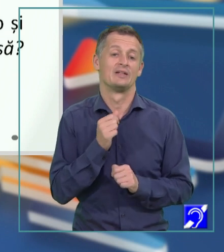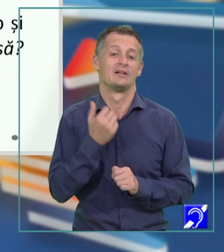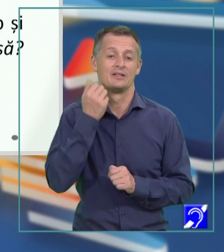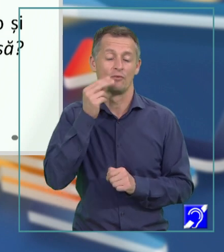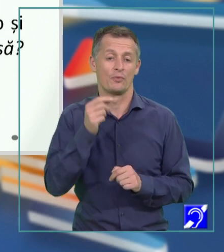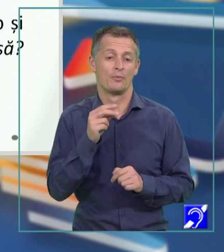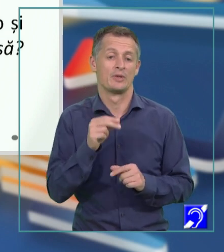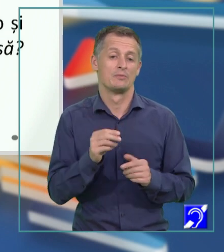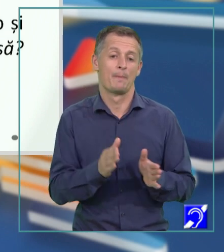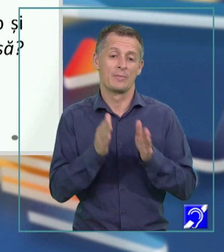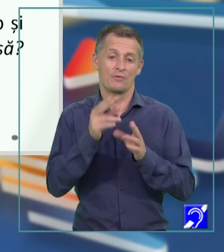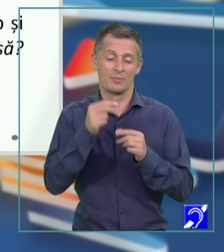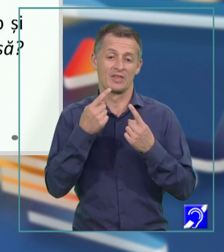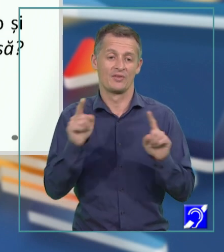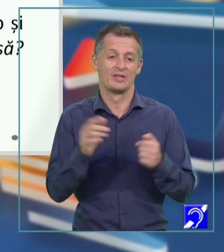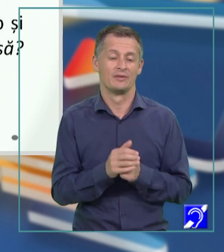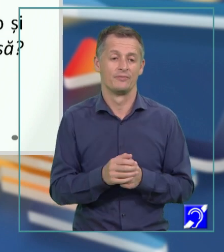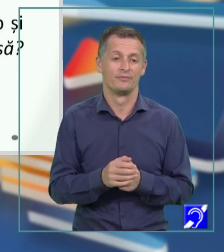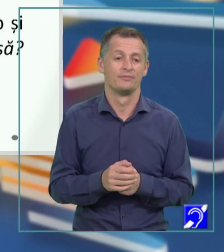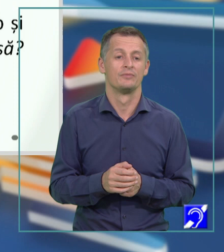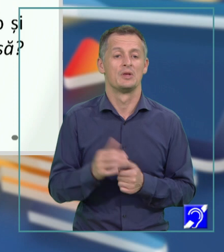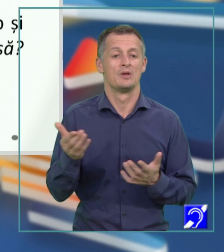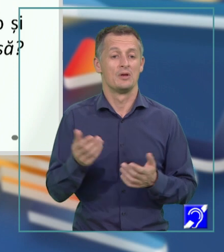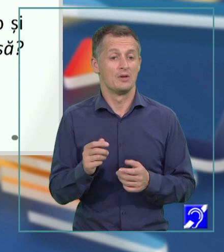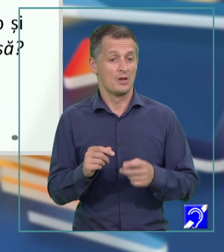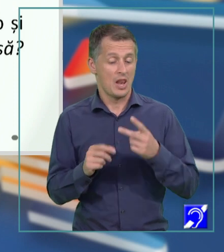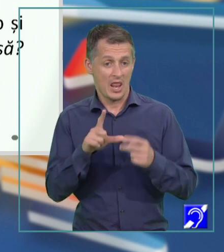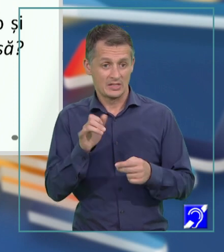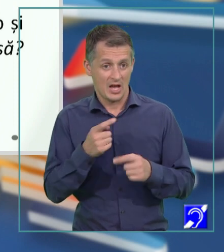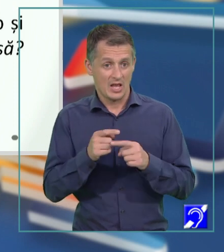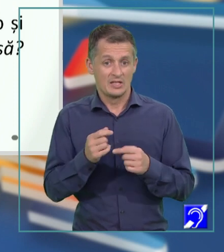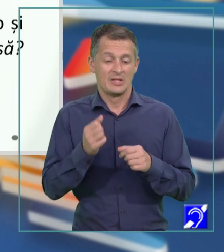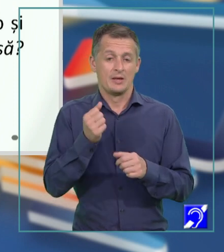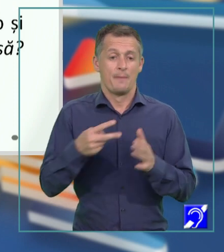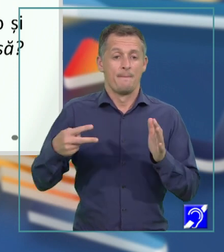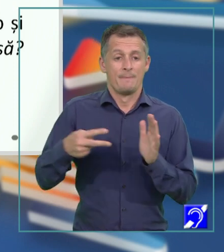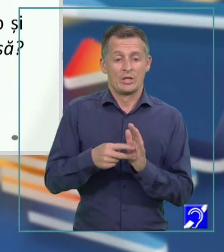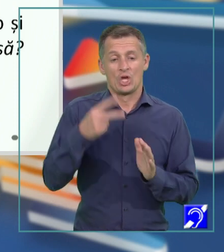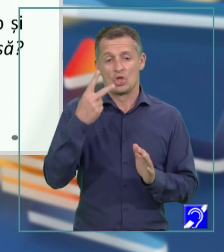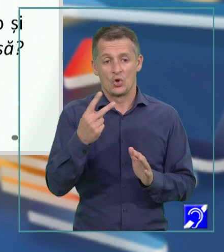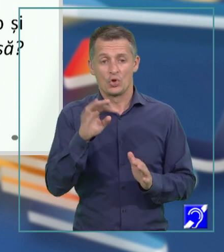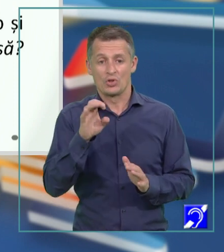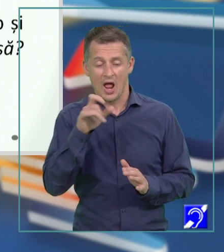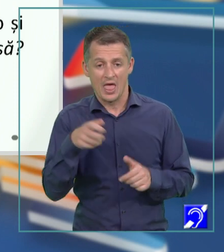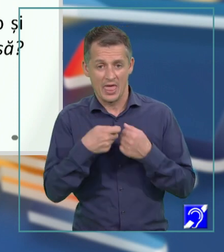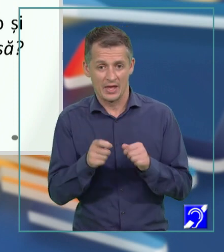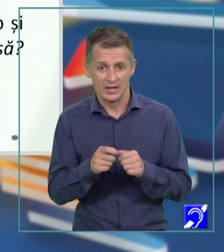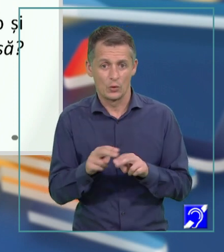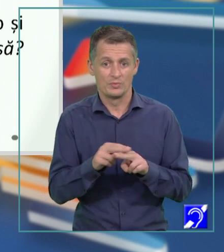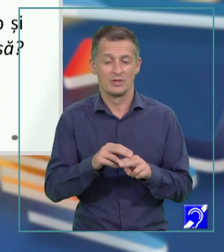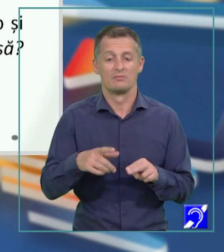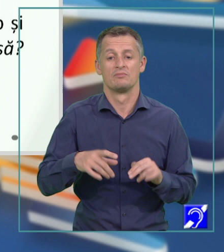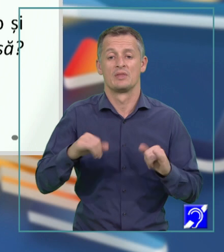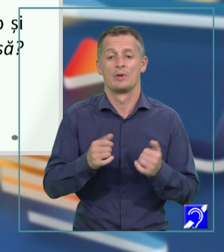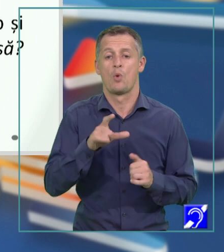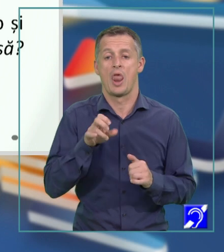Cele lexicale se împart în două subcategorii. Totale, dacă au forme identice în vorbire, cum se întâmplă în cazul lui leu,